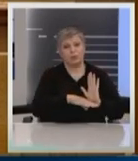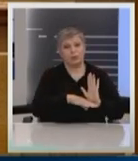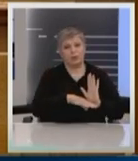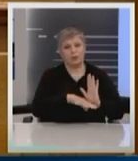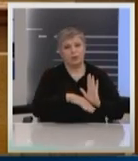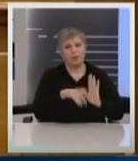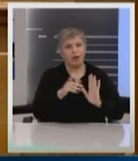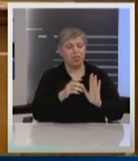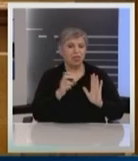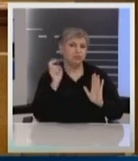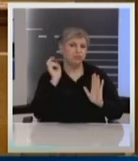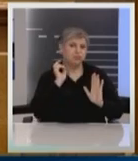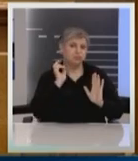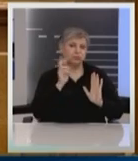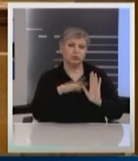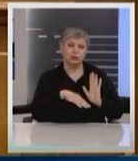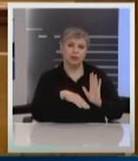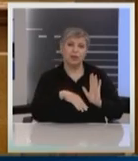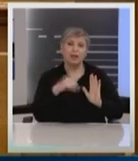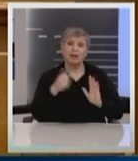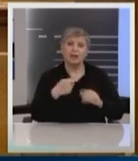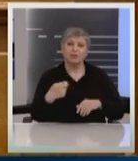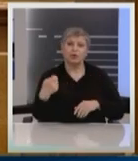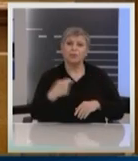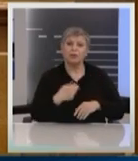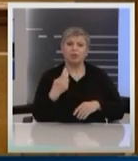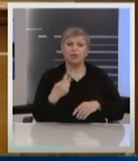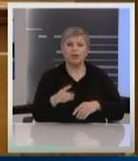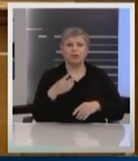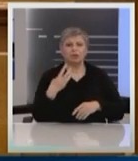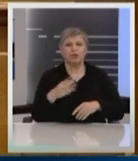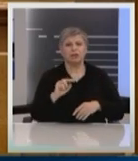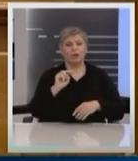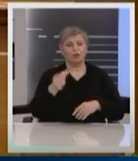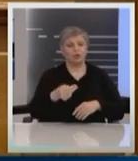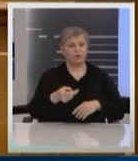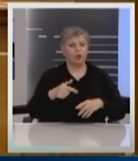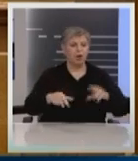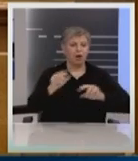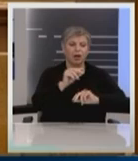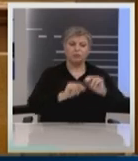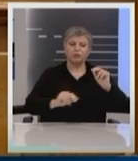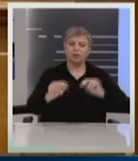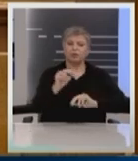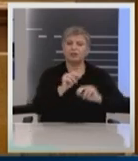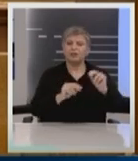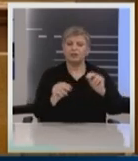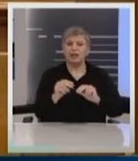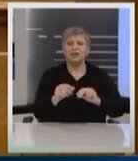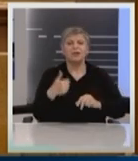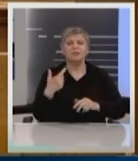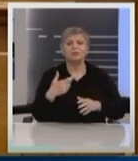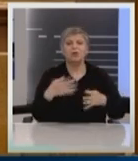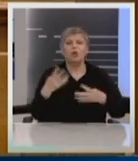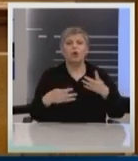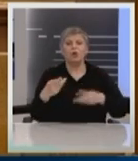φτωχοκομείου ο πολίτης για να πάρει 200 ευρώ, 300, και γίνονται συζητήσεις από τους φοροτεχνικούς ποιοι